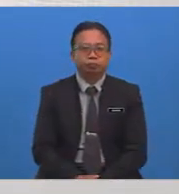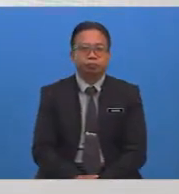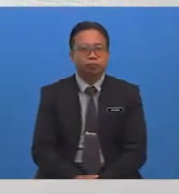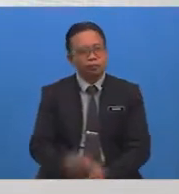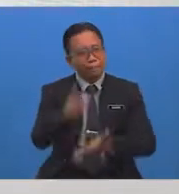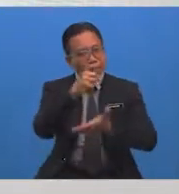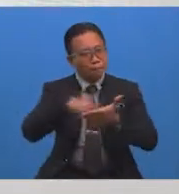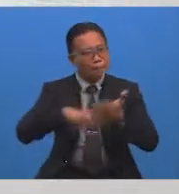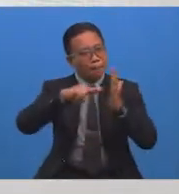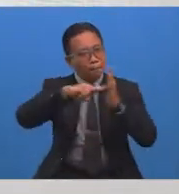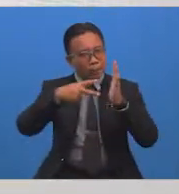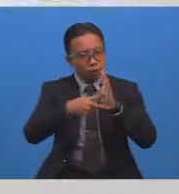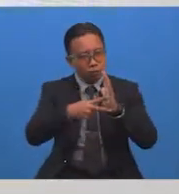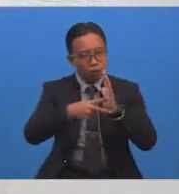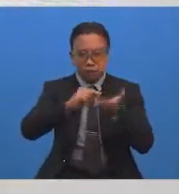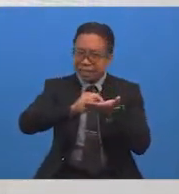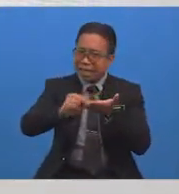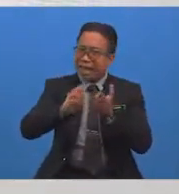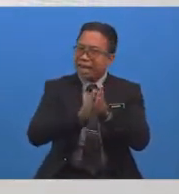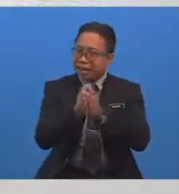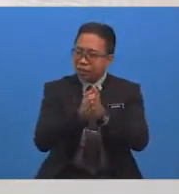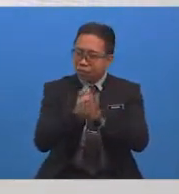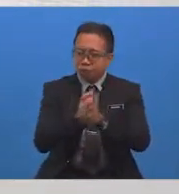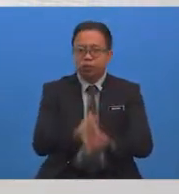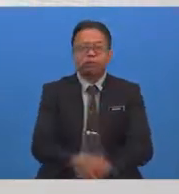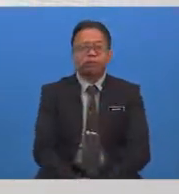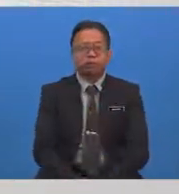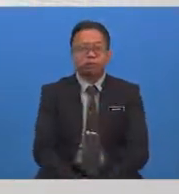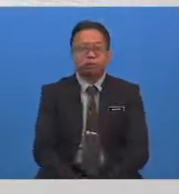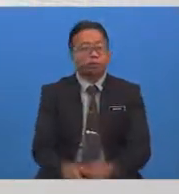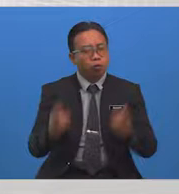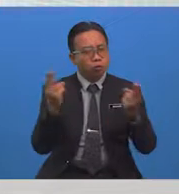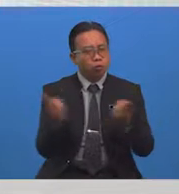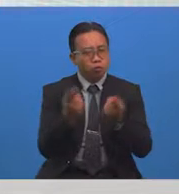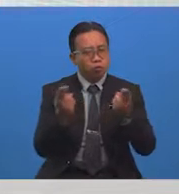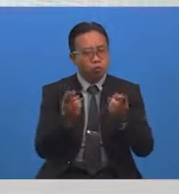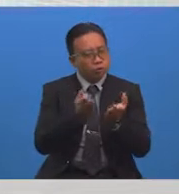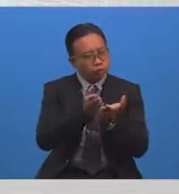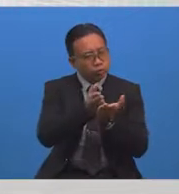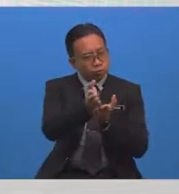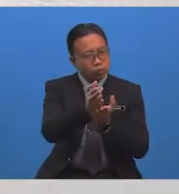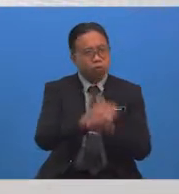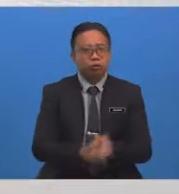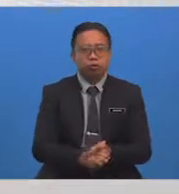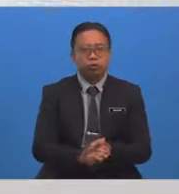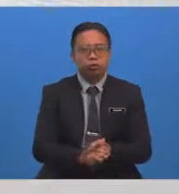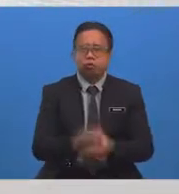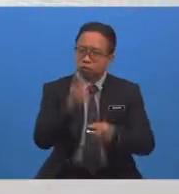Apakah definisi nilai kerajinan usaha yang betul rusahaan